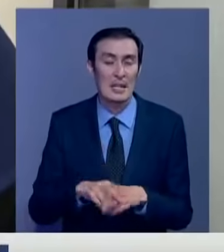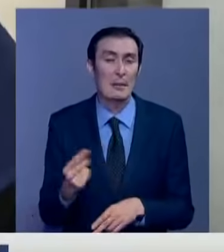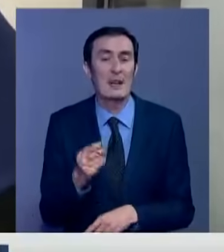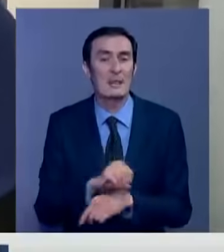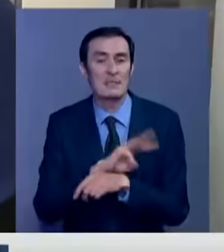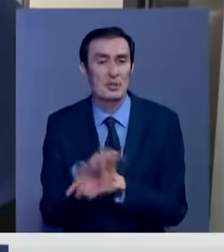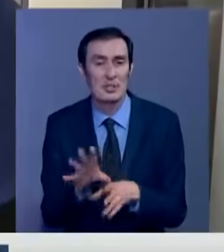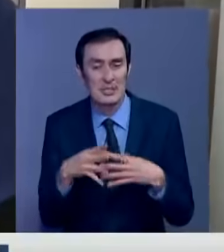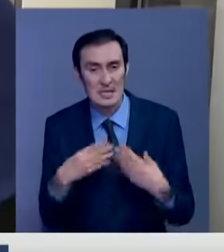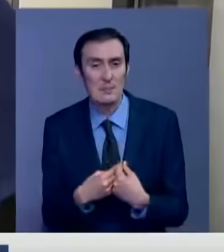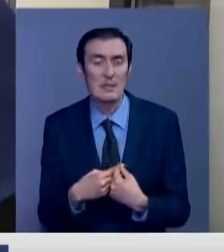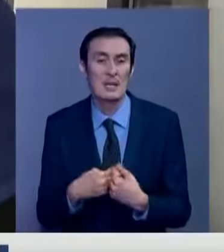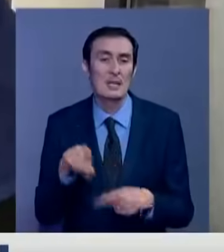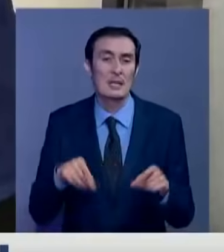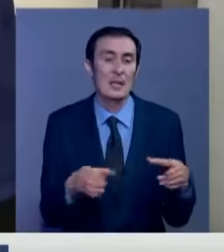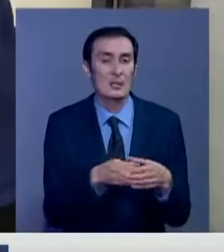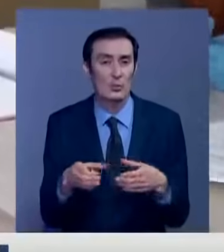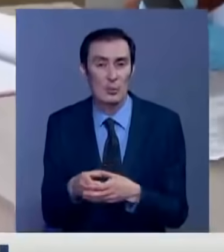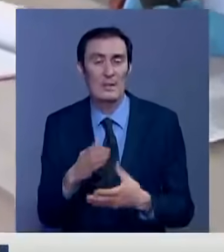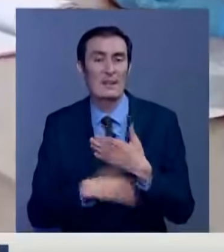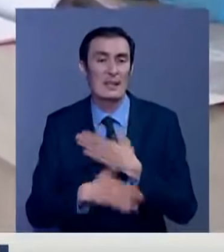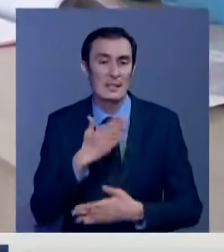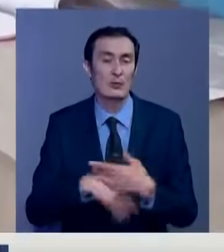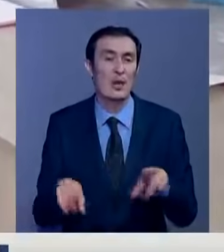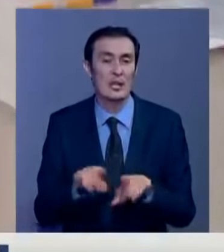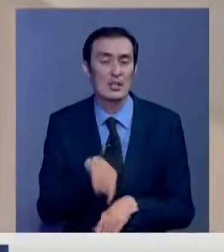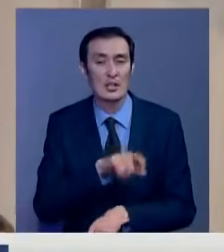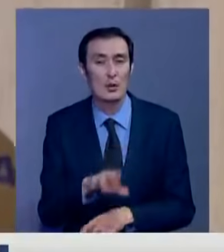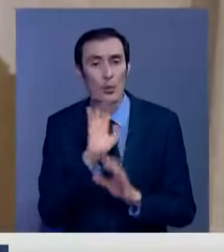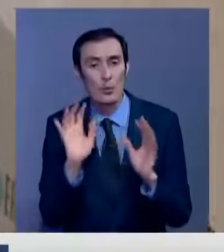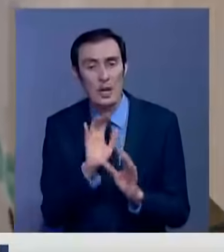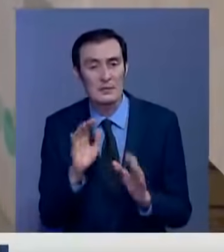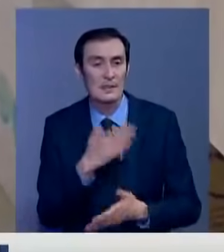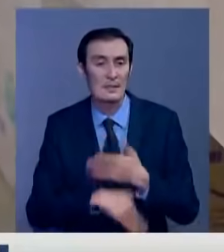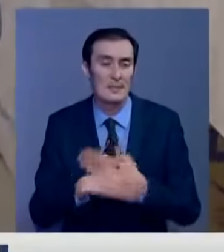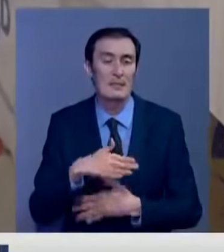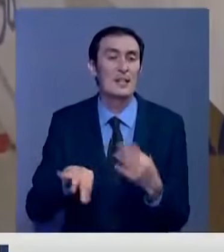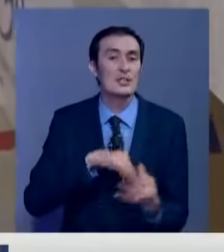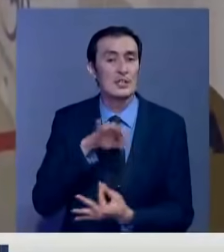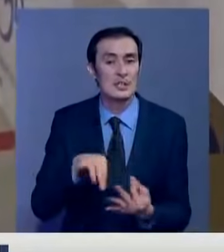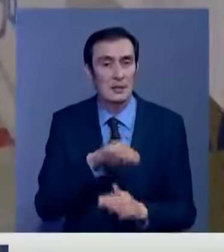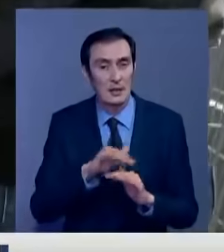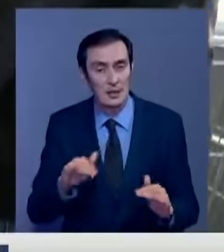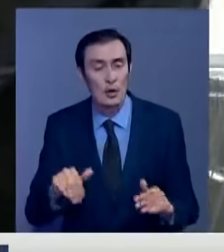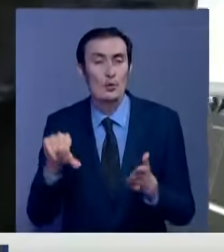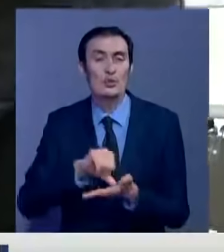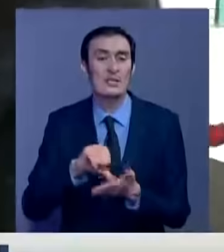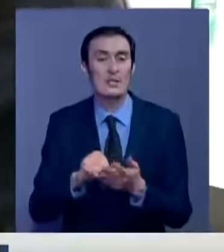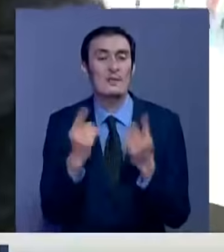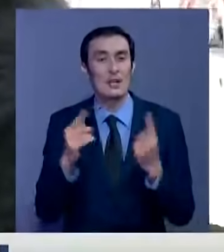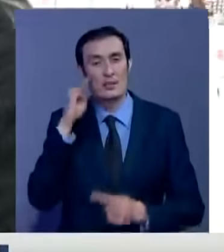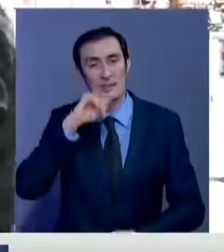Это малообеспеченные семьи, некоторые категории людей с инвалидностью и лица, которые ухаживают за ними, сироты, участники